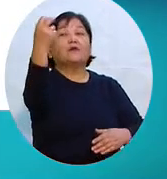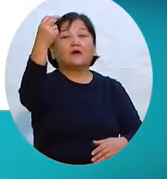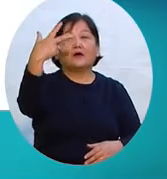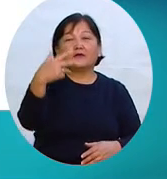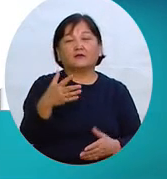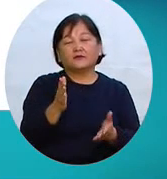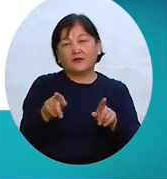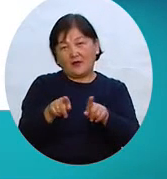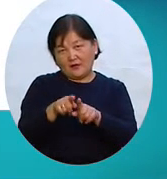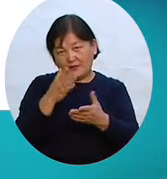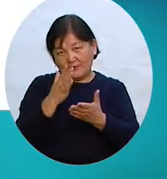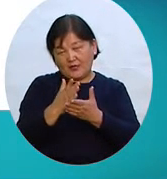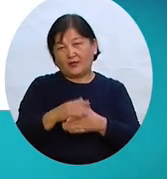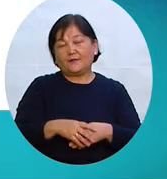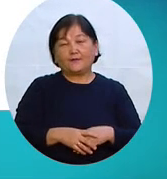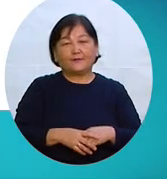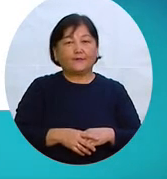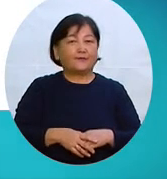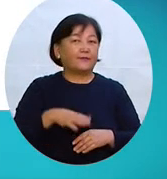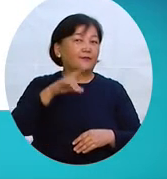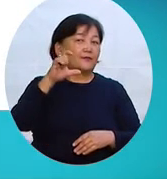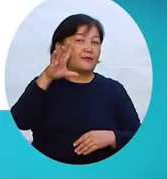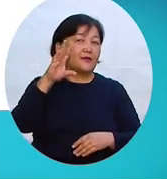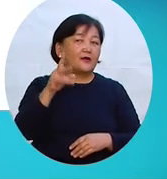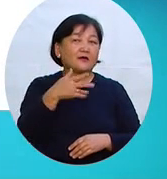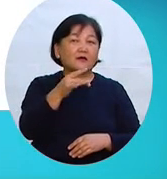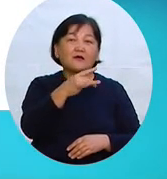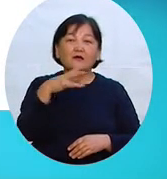За энэ бадагт тэнгэрийн заадсыг